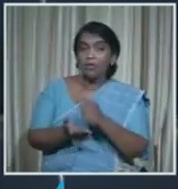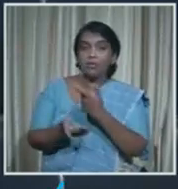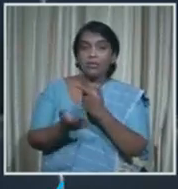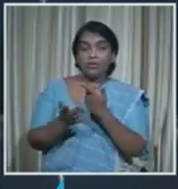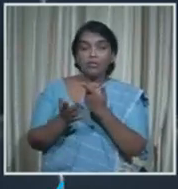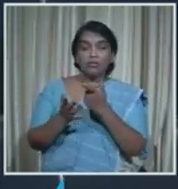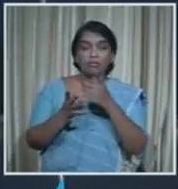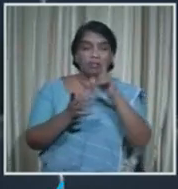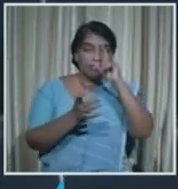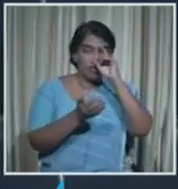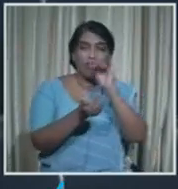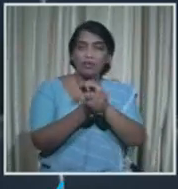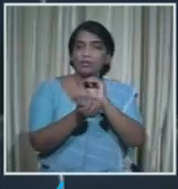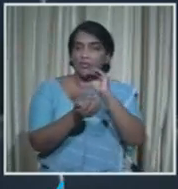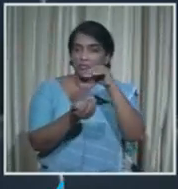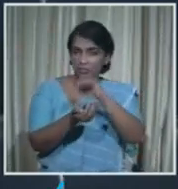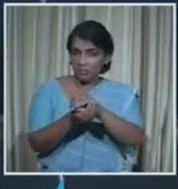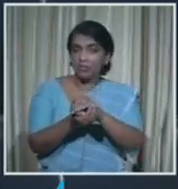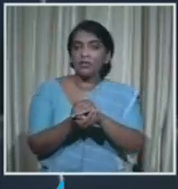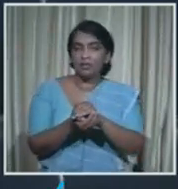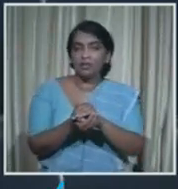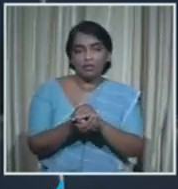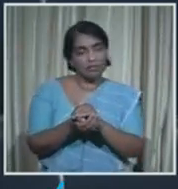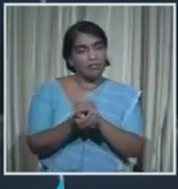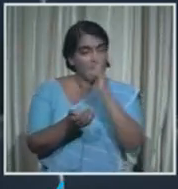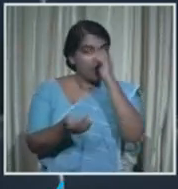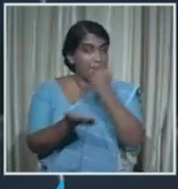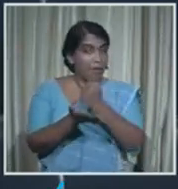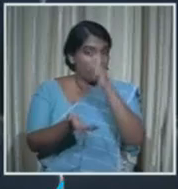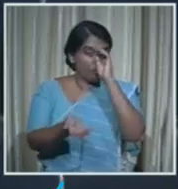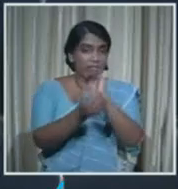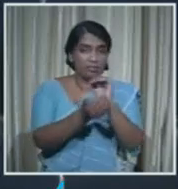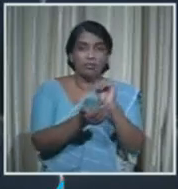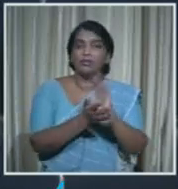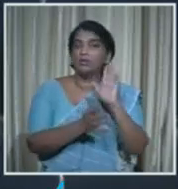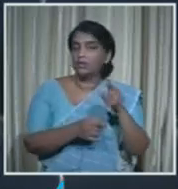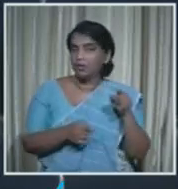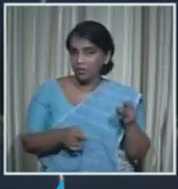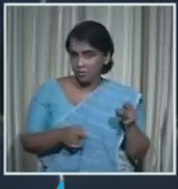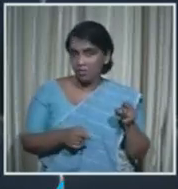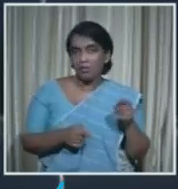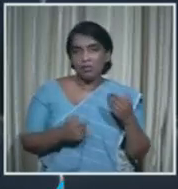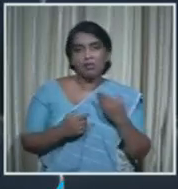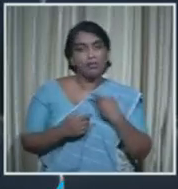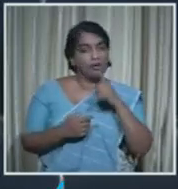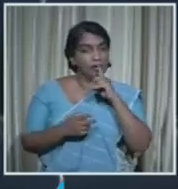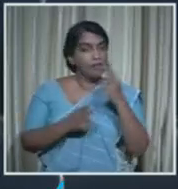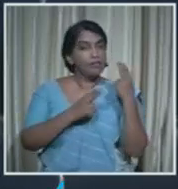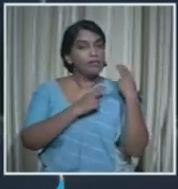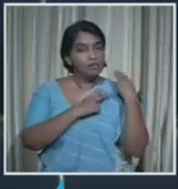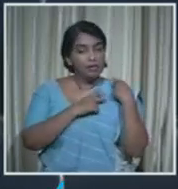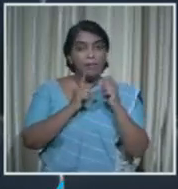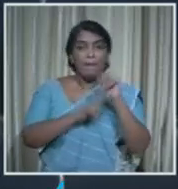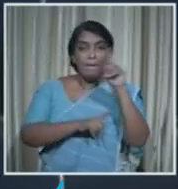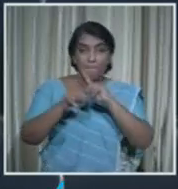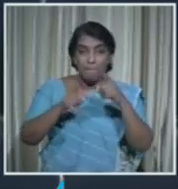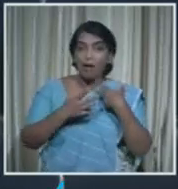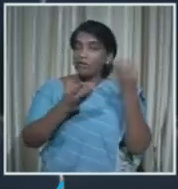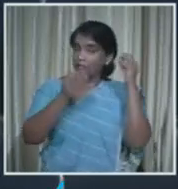දාන්න සේෆ්ටි නෙට් ඉතින් මේ අනුව මම කියන්නේ මේ වගකීම පාර්ලිමේන්තුව බාර